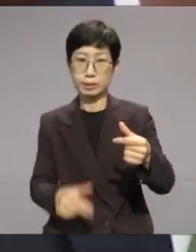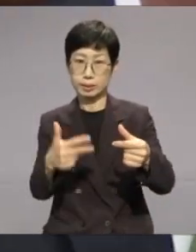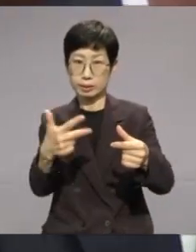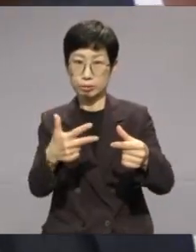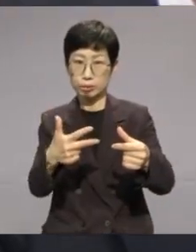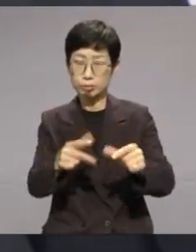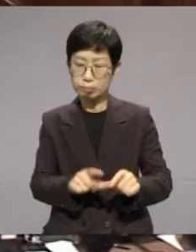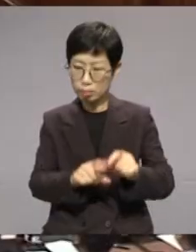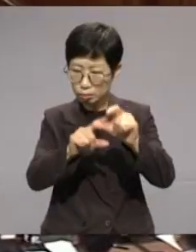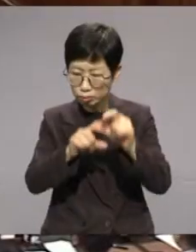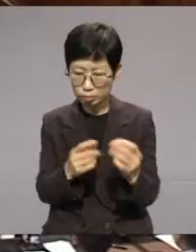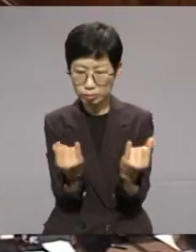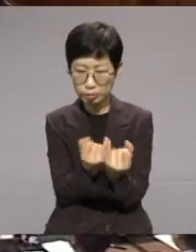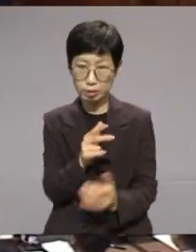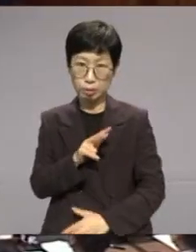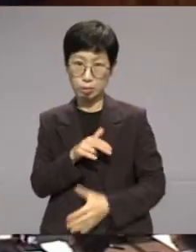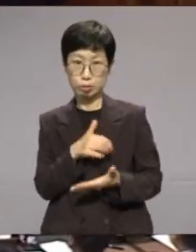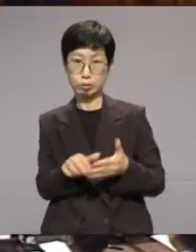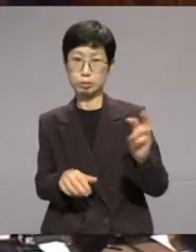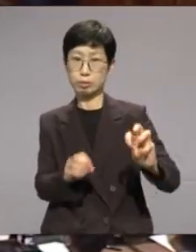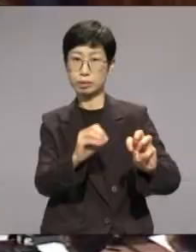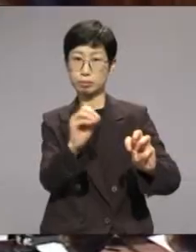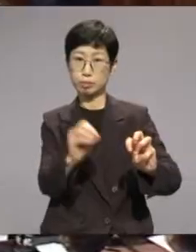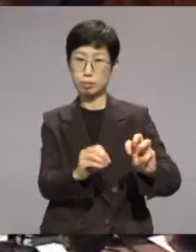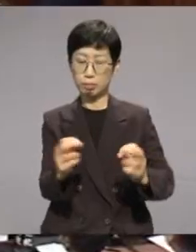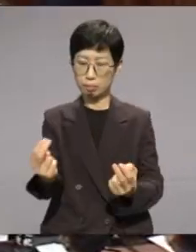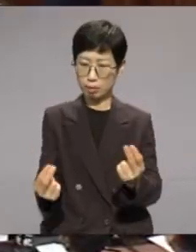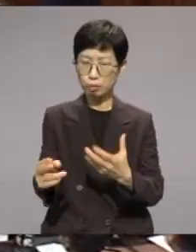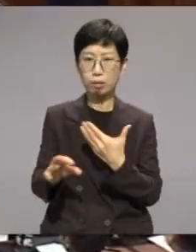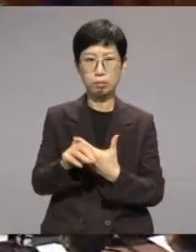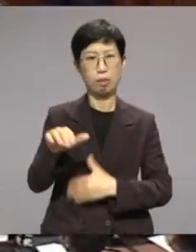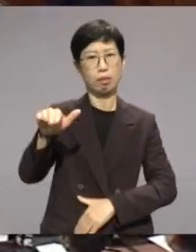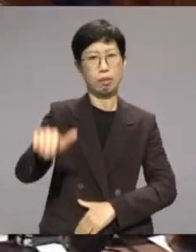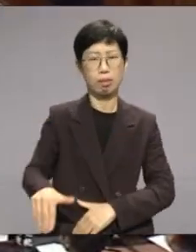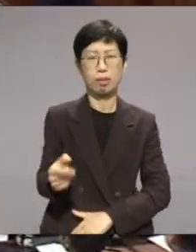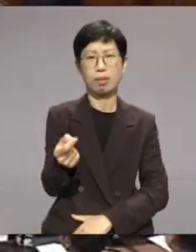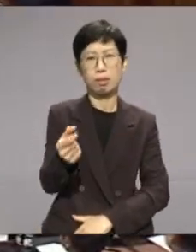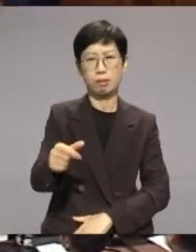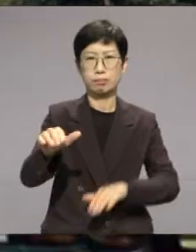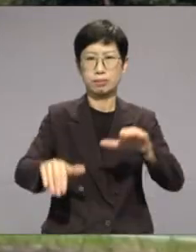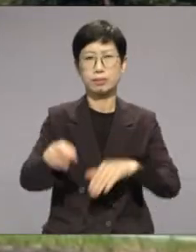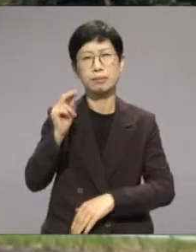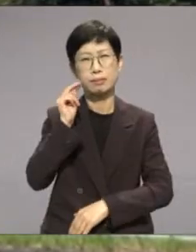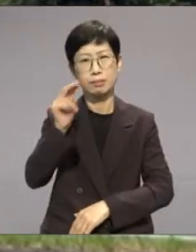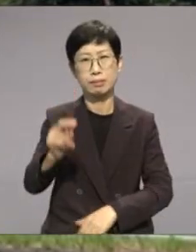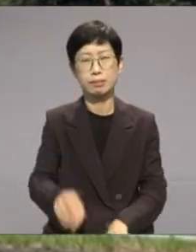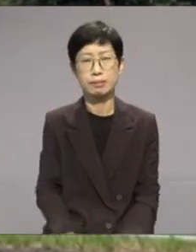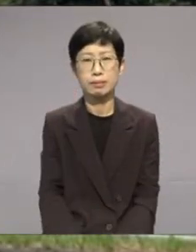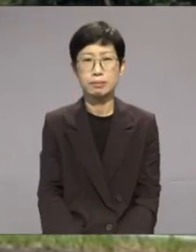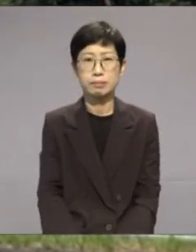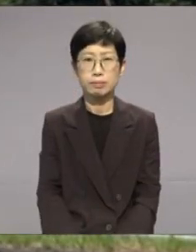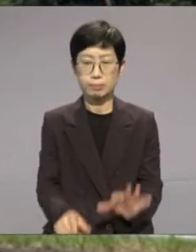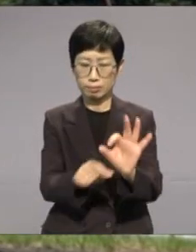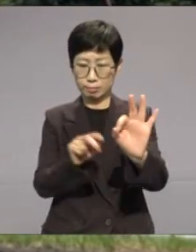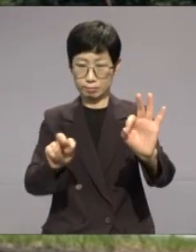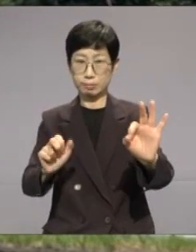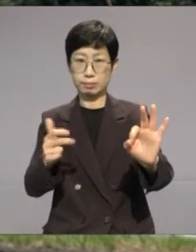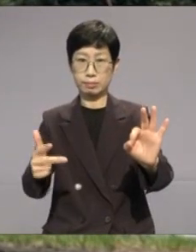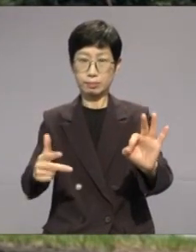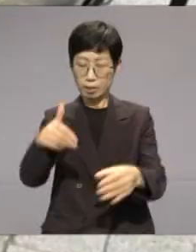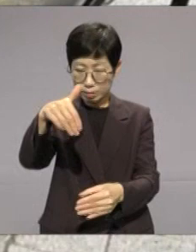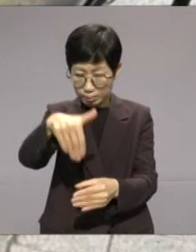평균 여성 의원 비율이 30%인 것과 비교하면 차이가 큽니다. 오는 27일